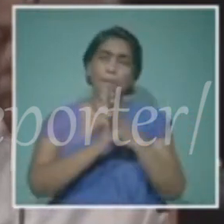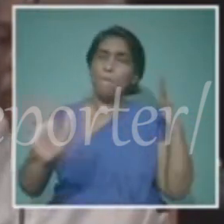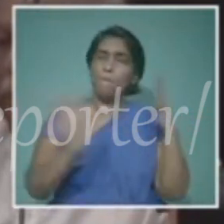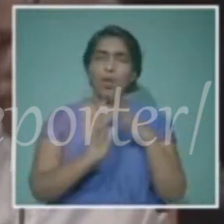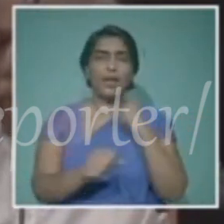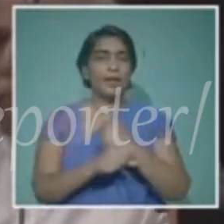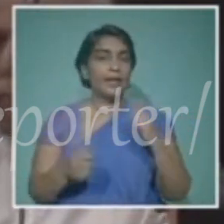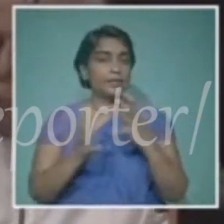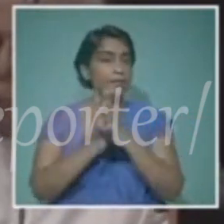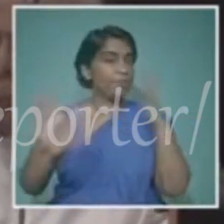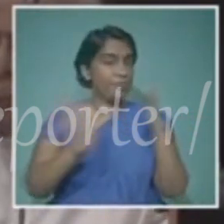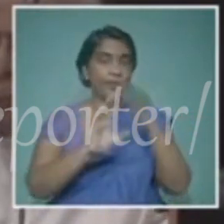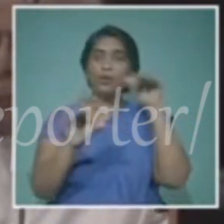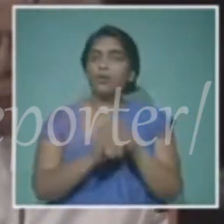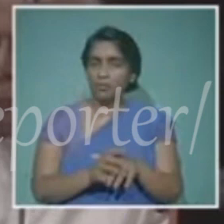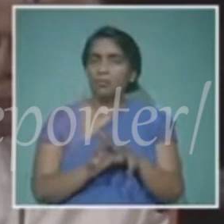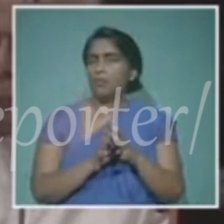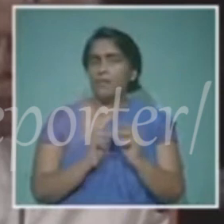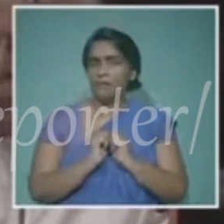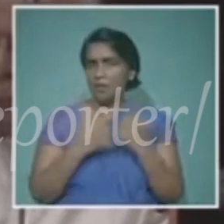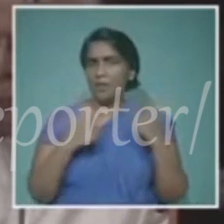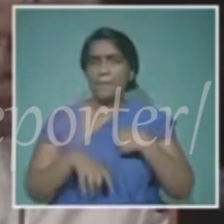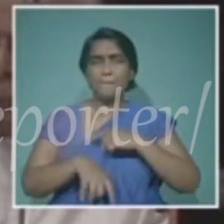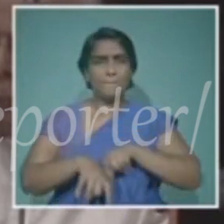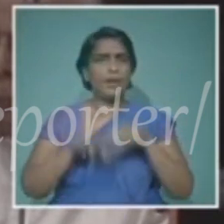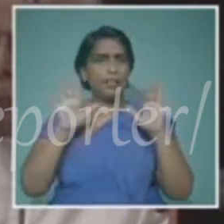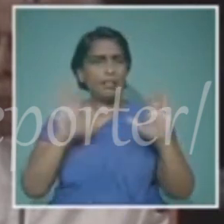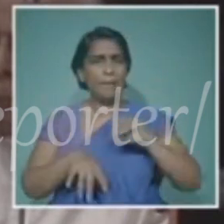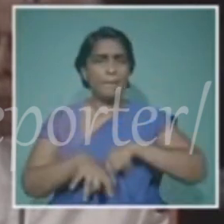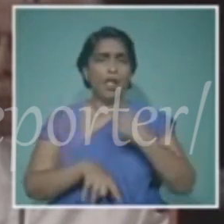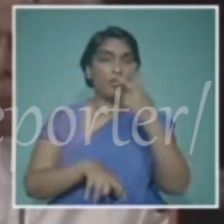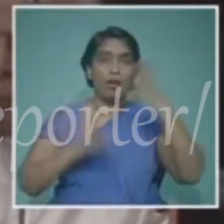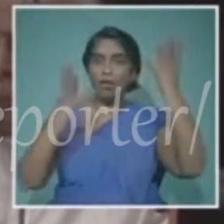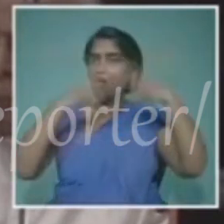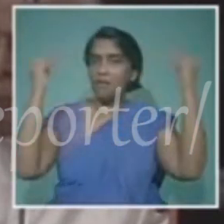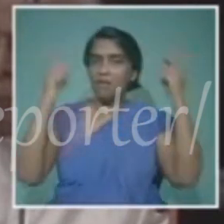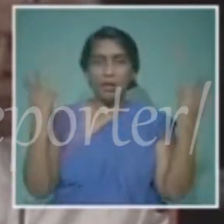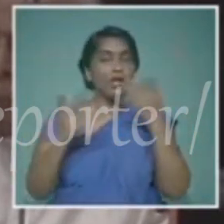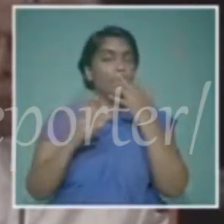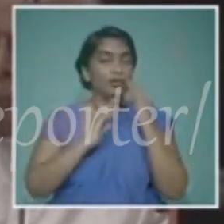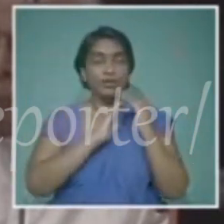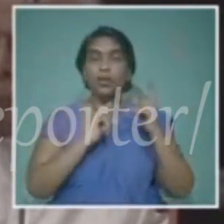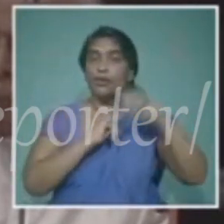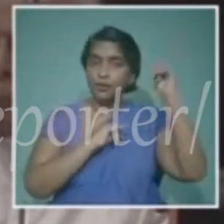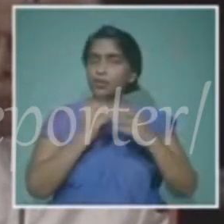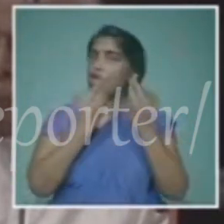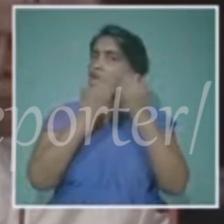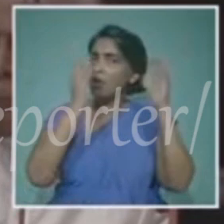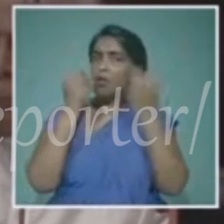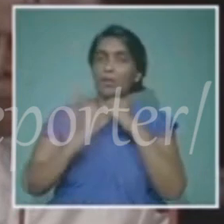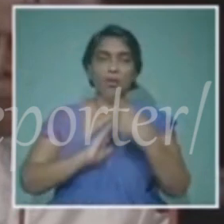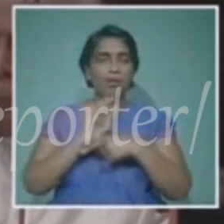ගෑස් පෝලිම්වල ඉන්න ඕනෑ නැහැ. පෑ 10-12 ලයිට් කැපෙන්නේ නැහැ. පාසල් විශ්වවිද්‍යාල විවෘතයි.